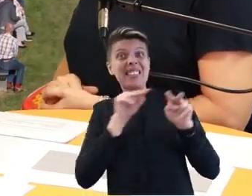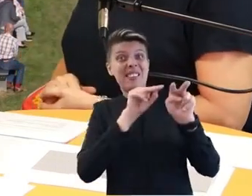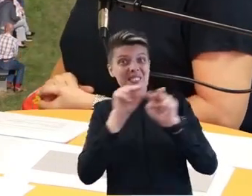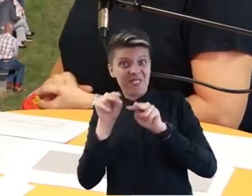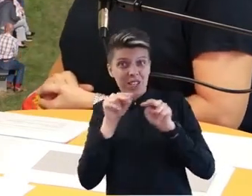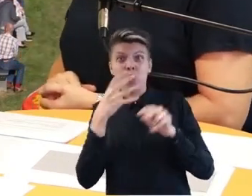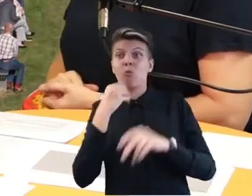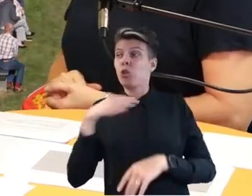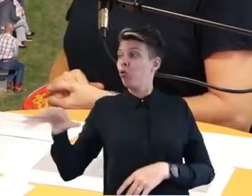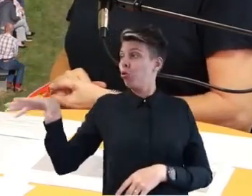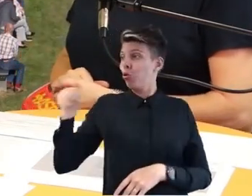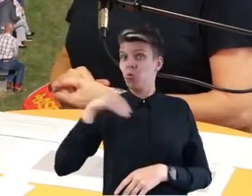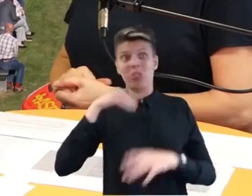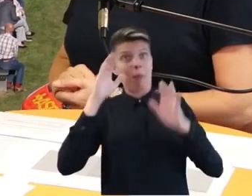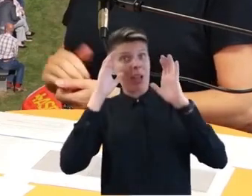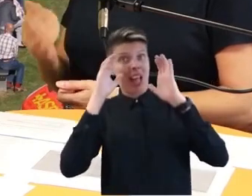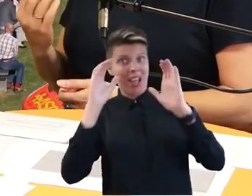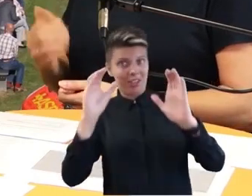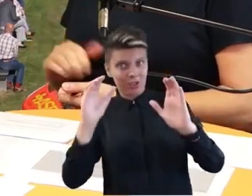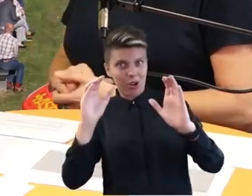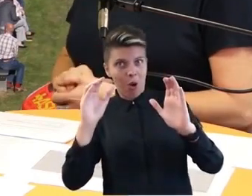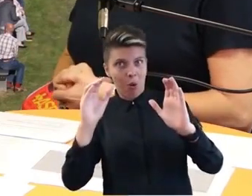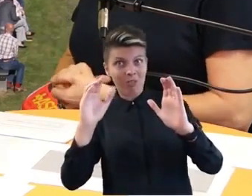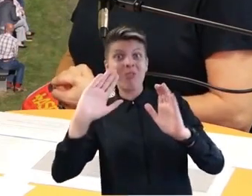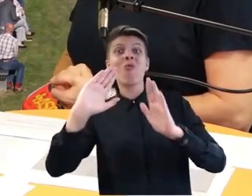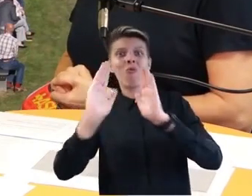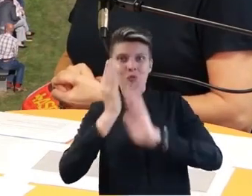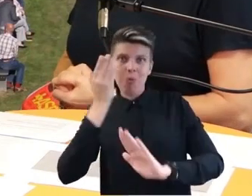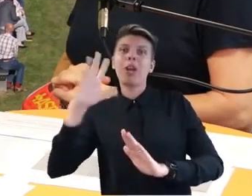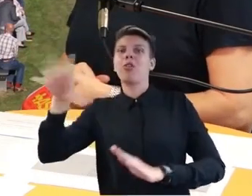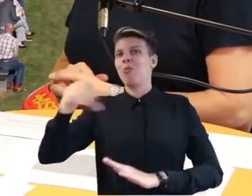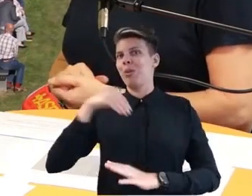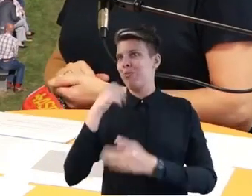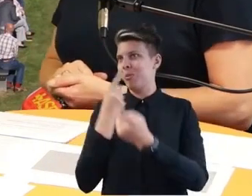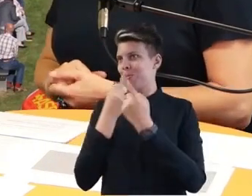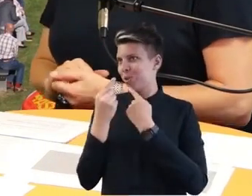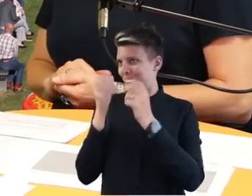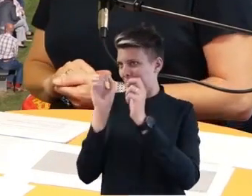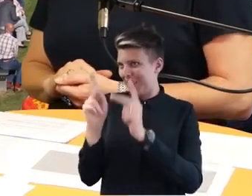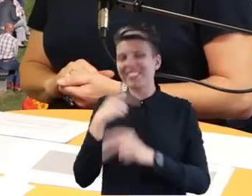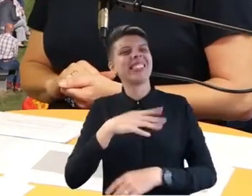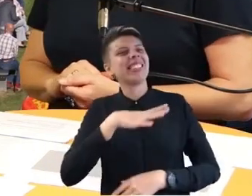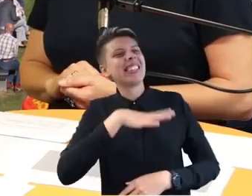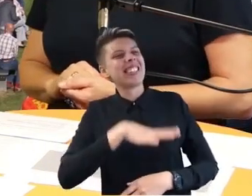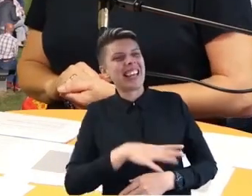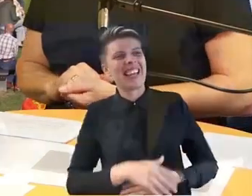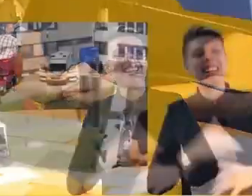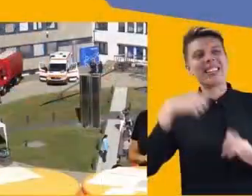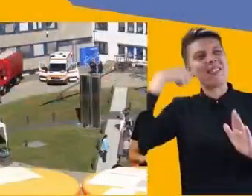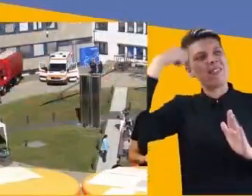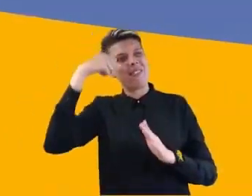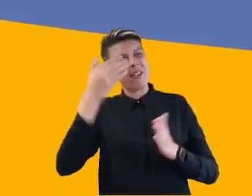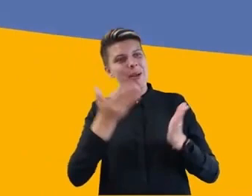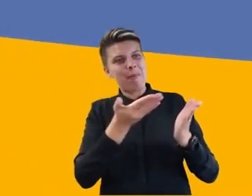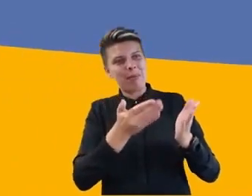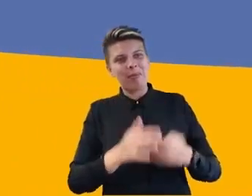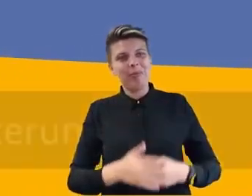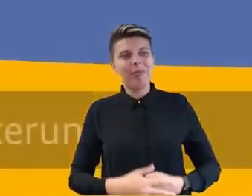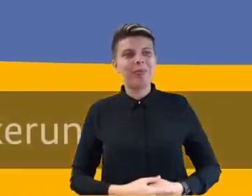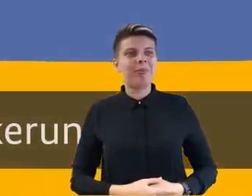den film einfach gemeinsam an und sprechen dann nachher darüber ja gut dann erstmal film ab